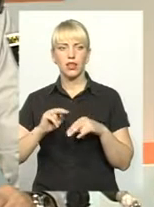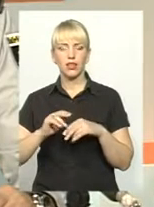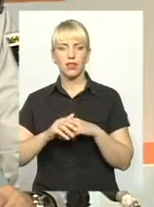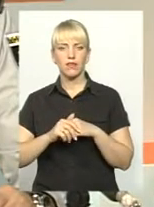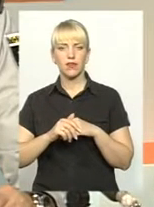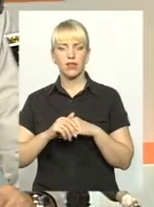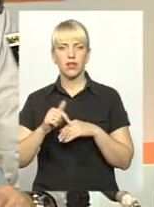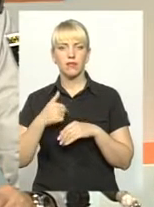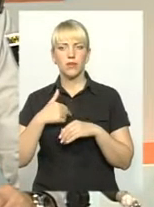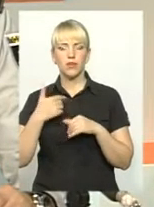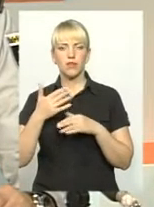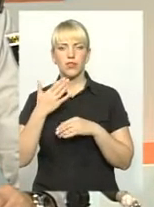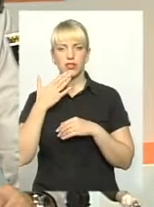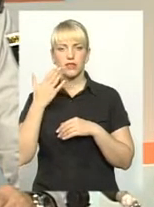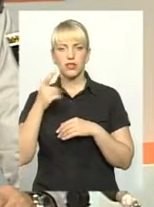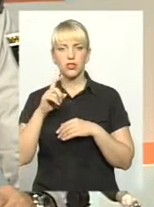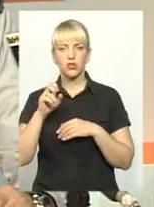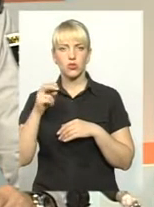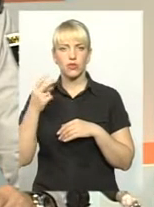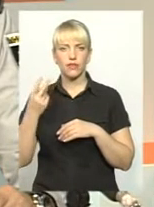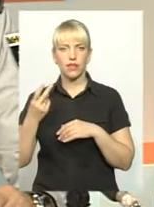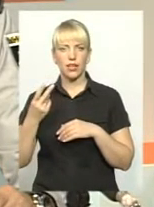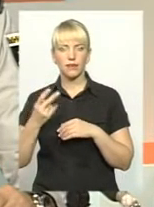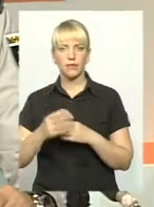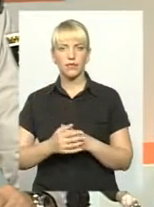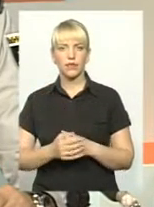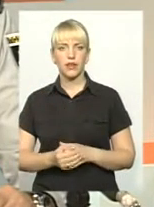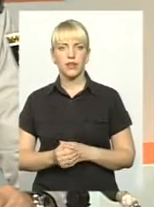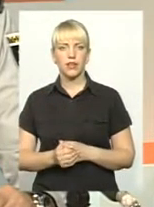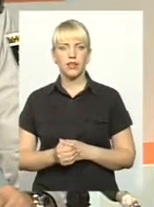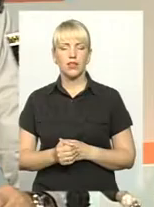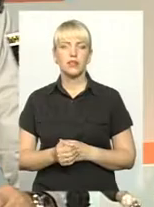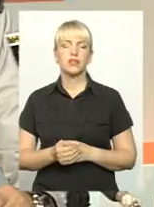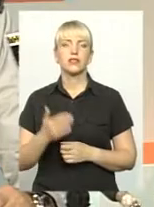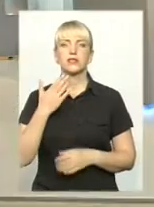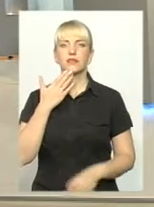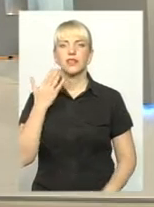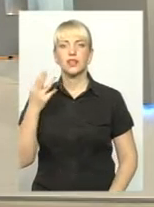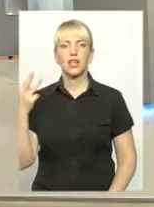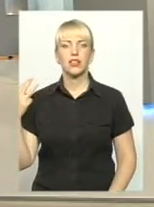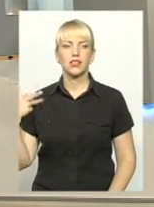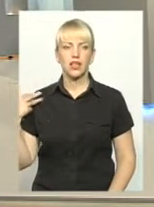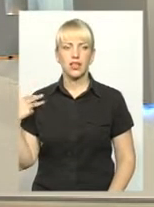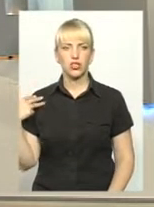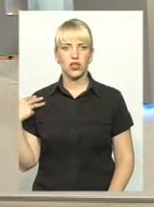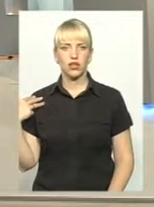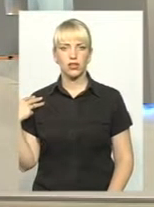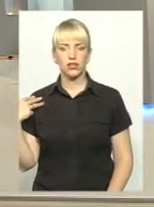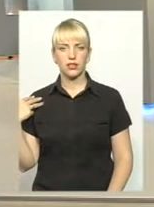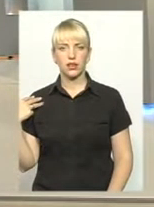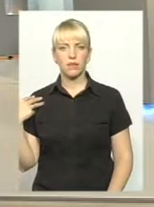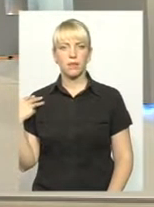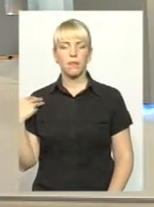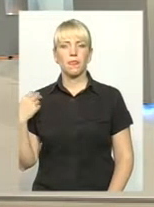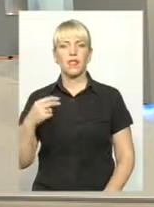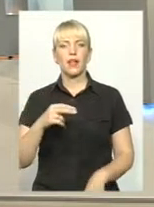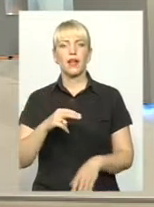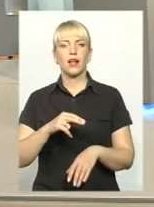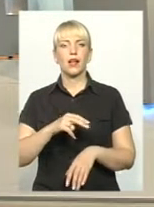Ми вже зверталися на 102, зверталися до начальника патрульної